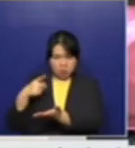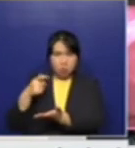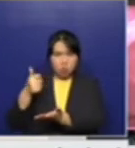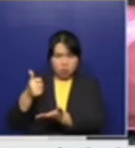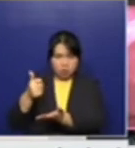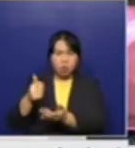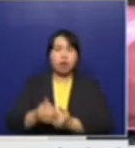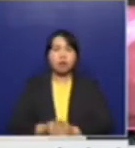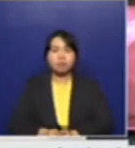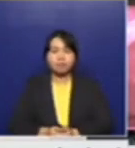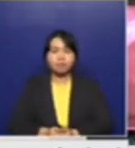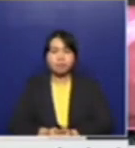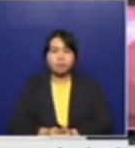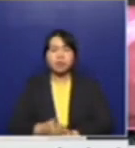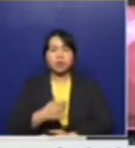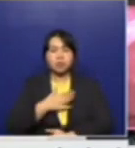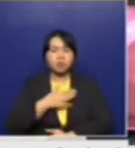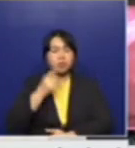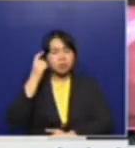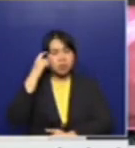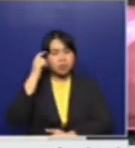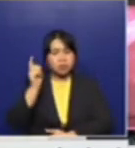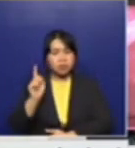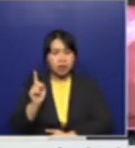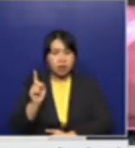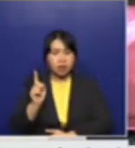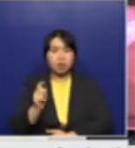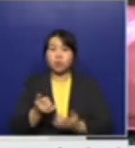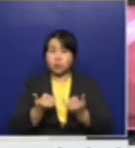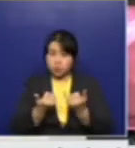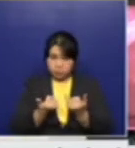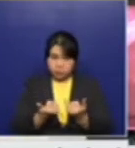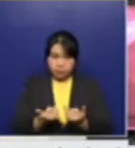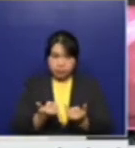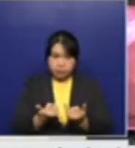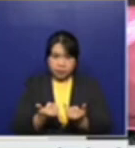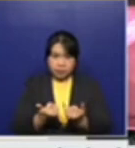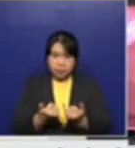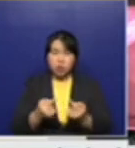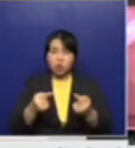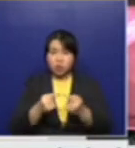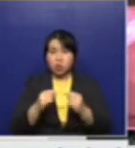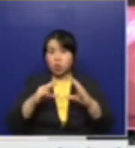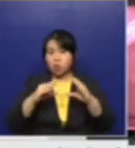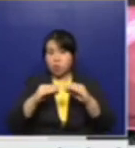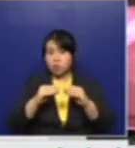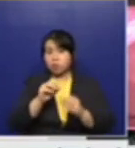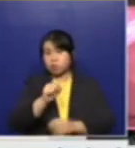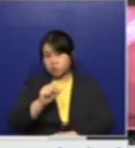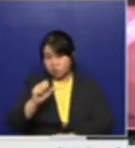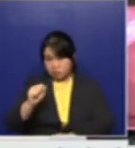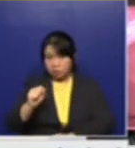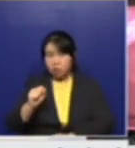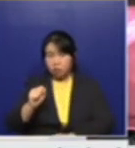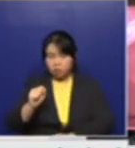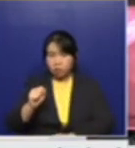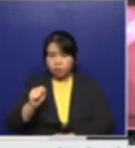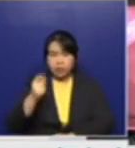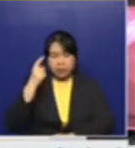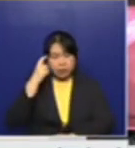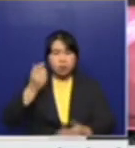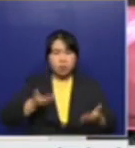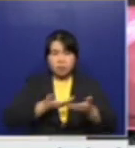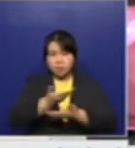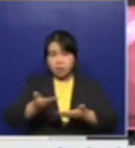าตินะครับผมหวังไว้อย่างยิ่งว่าวันนี้นะครับสภาผู้แทนราษฎรเราจะร่วมกันพิจารณ